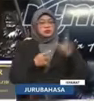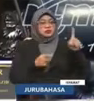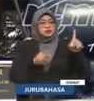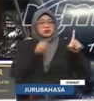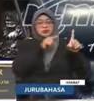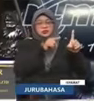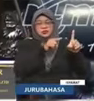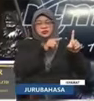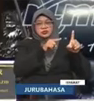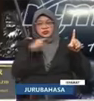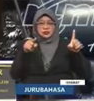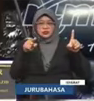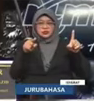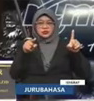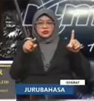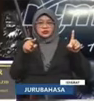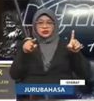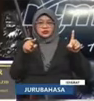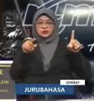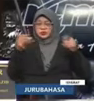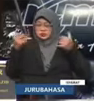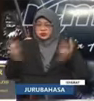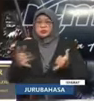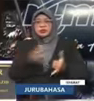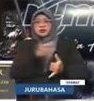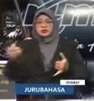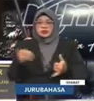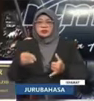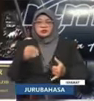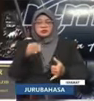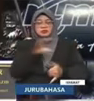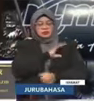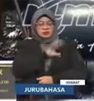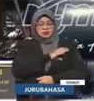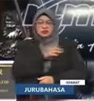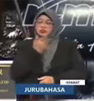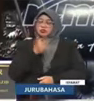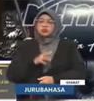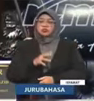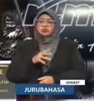rejun 2022 Pidie rem telah berjaya membuat